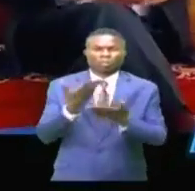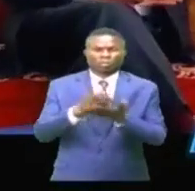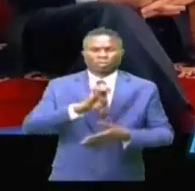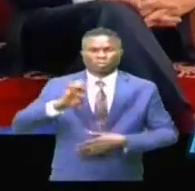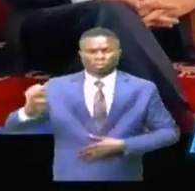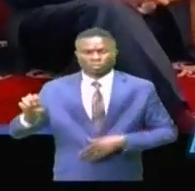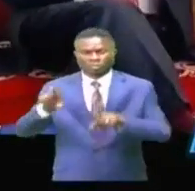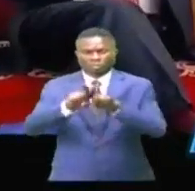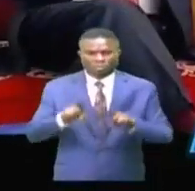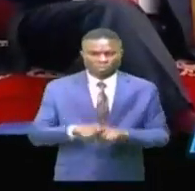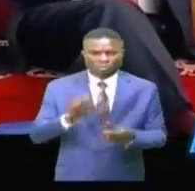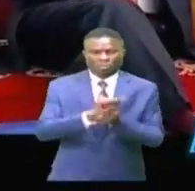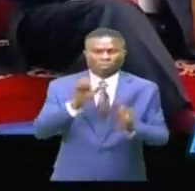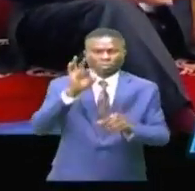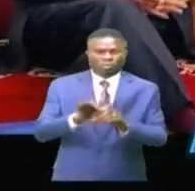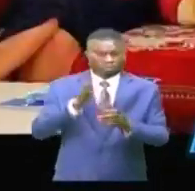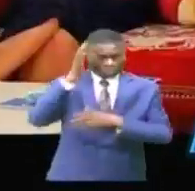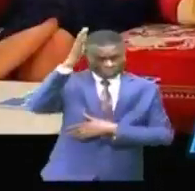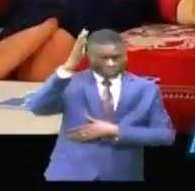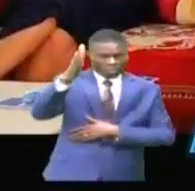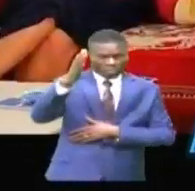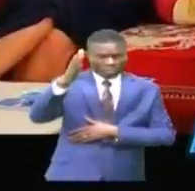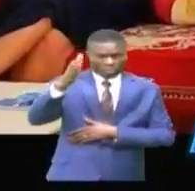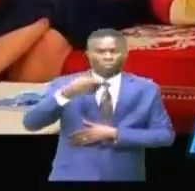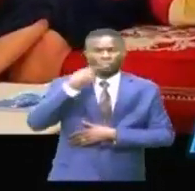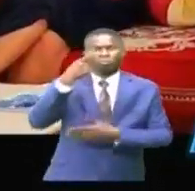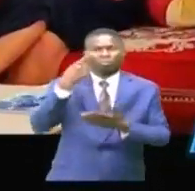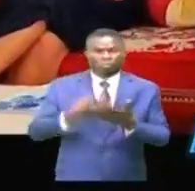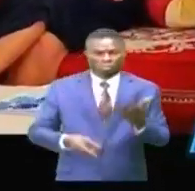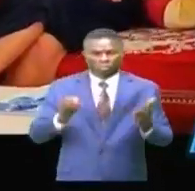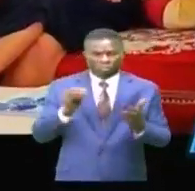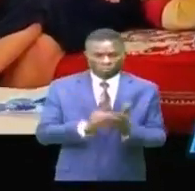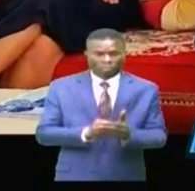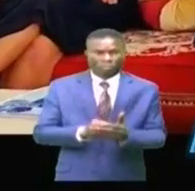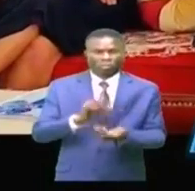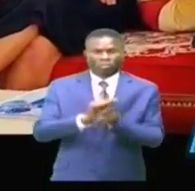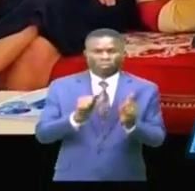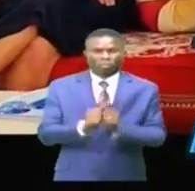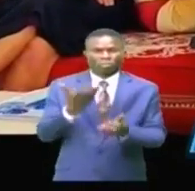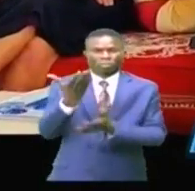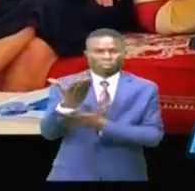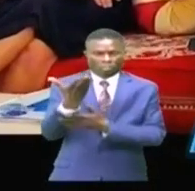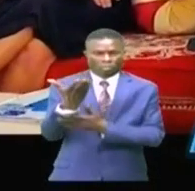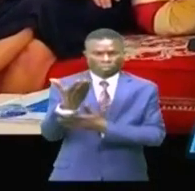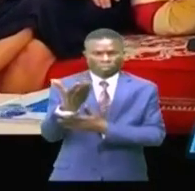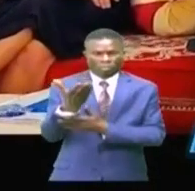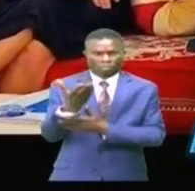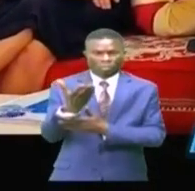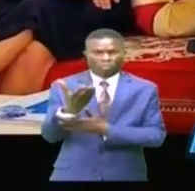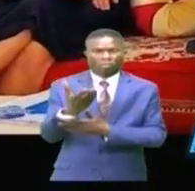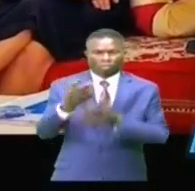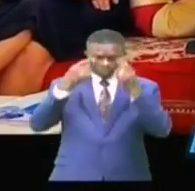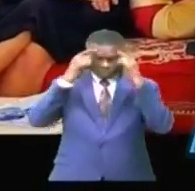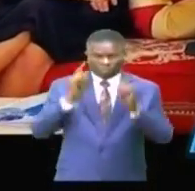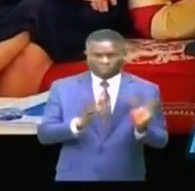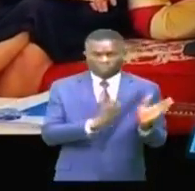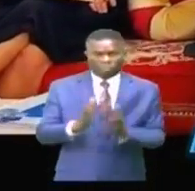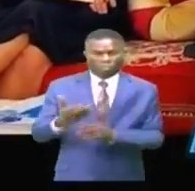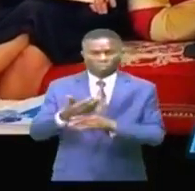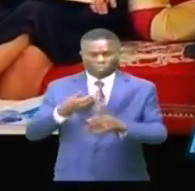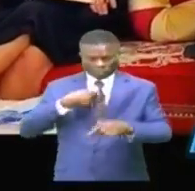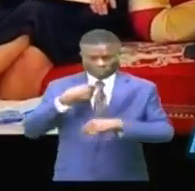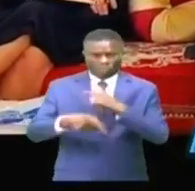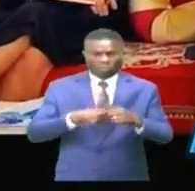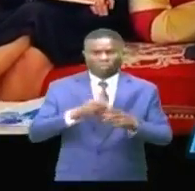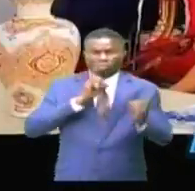l'est et les élections prochaines il était également question d'attirer l'attention sur les mesures à prendre pour relancer